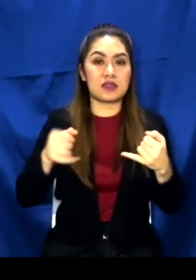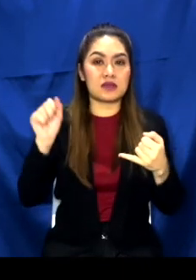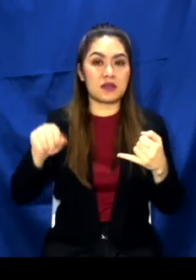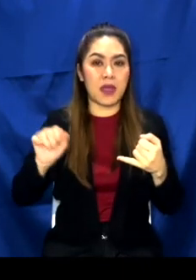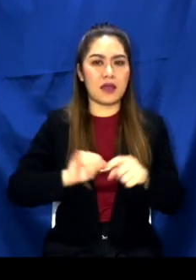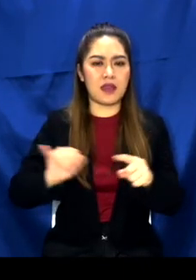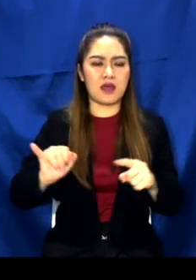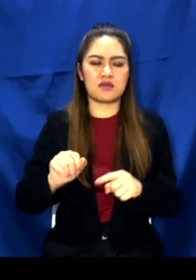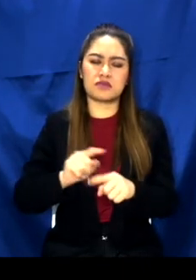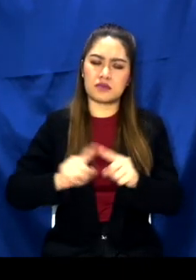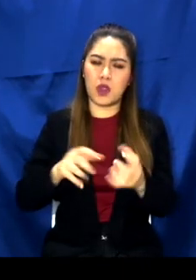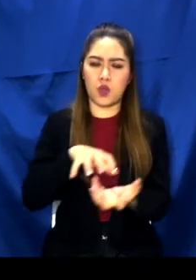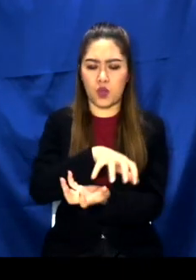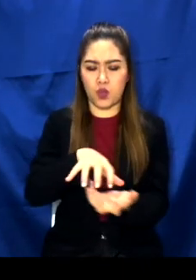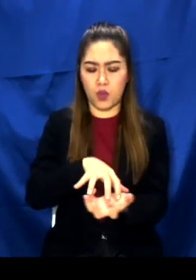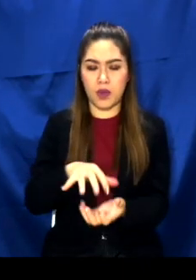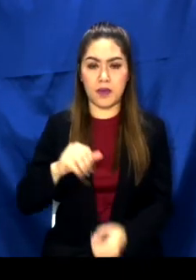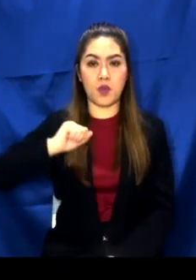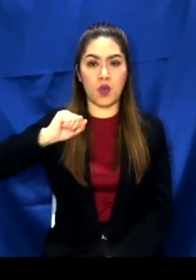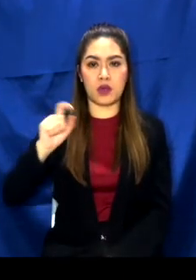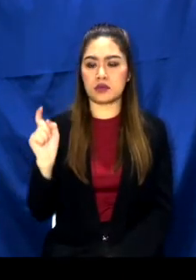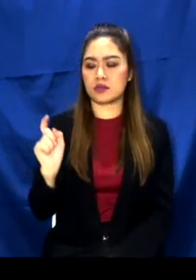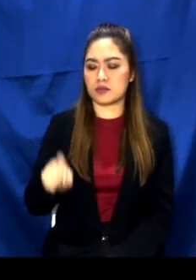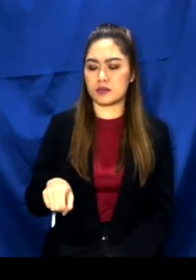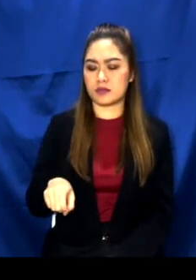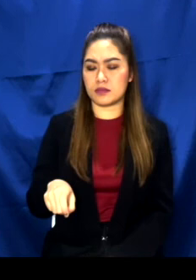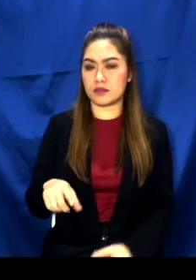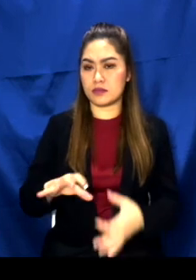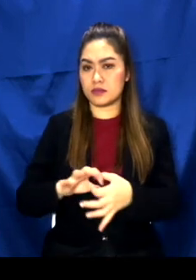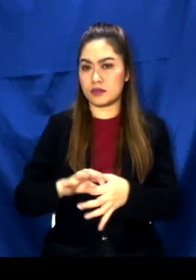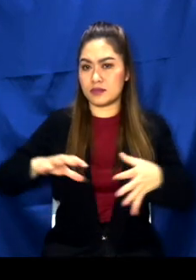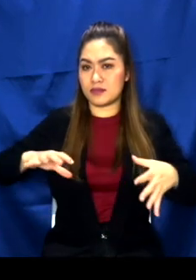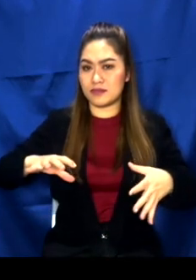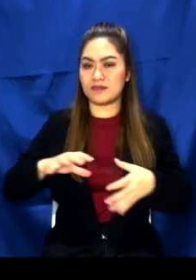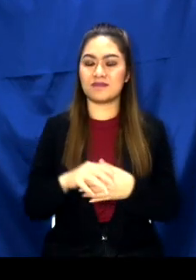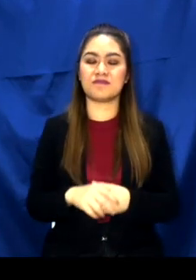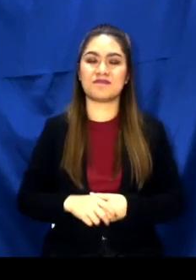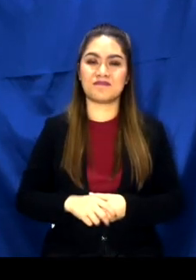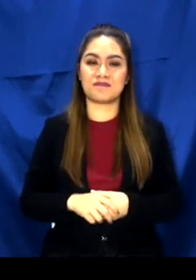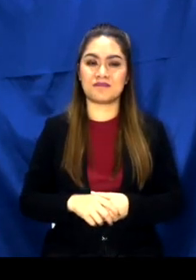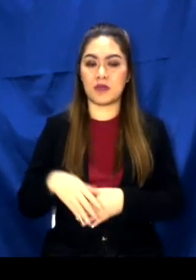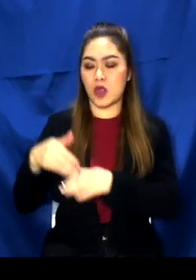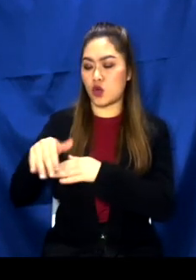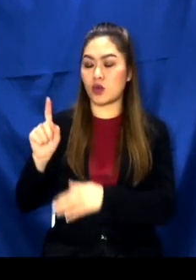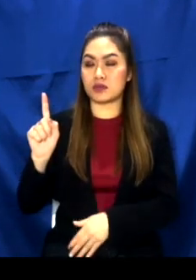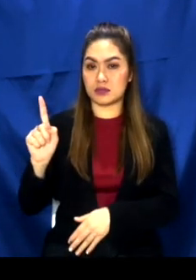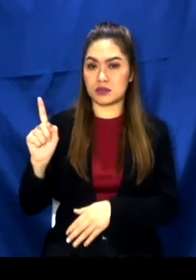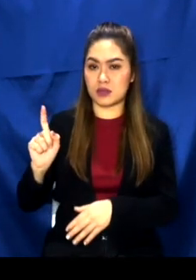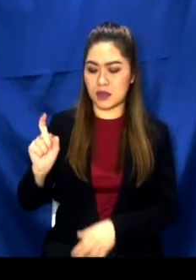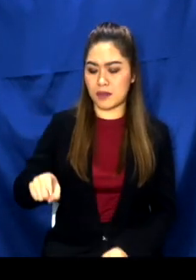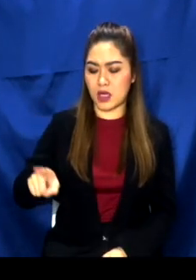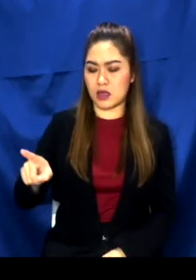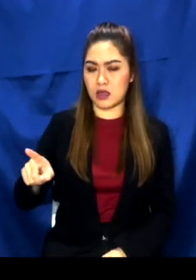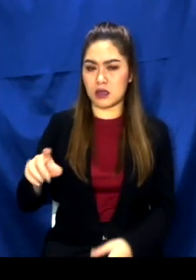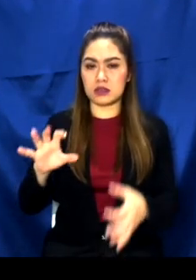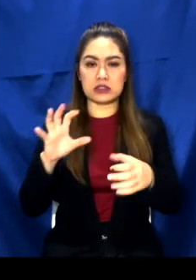ะแต่ว่ามันยังกรุ๊ปกันอยู่ให้เราคลิกขวาหนึ่งทีอันกรุ๊ป คลิกข้างนอกหนึ่งทีเห็นไหมคะว่ามันจะ